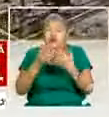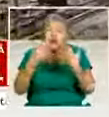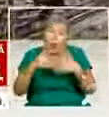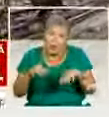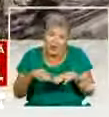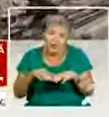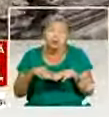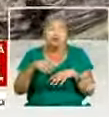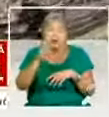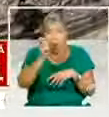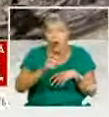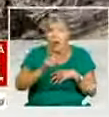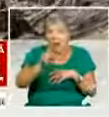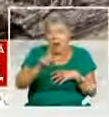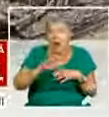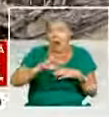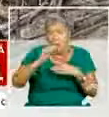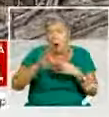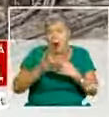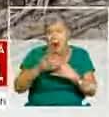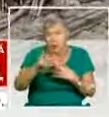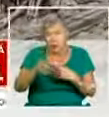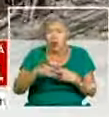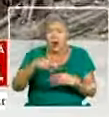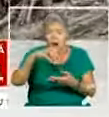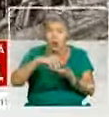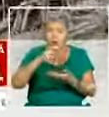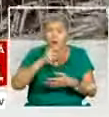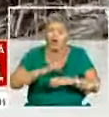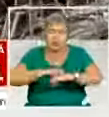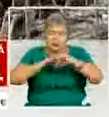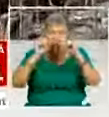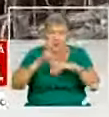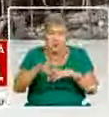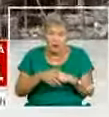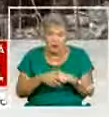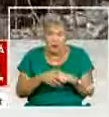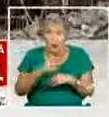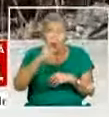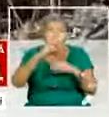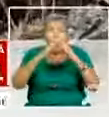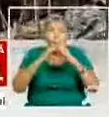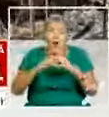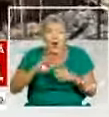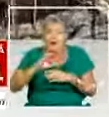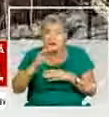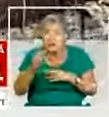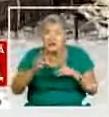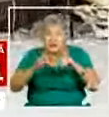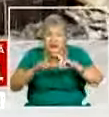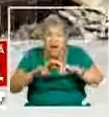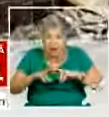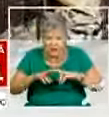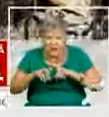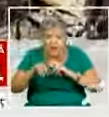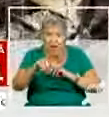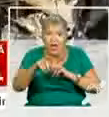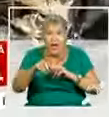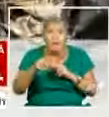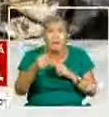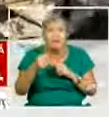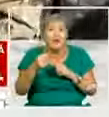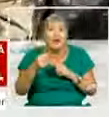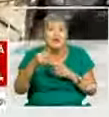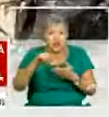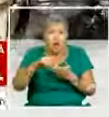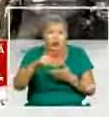din gospodăriile afectate, așa cum arată și colegul meu Bogdan acum în imagini. O casă de lângă stația GPL a fost